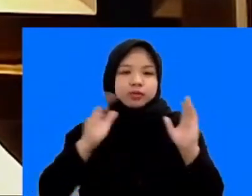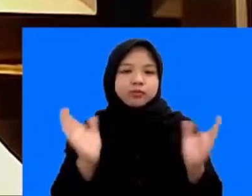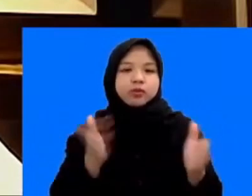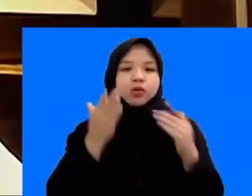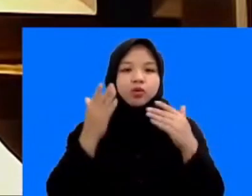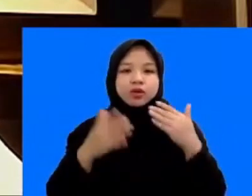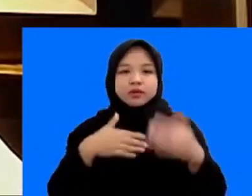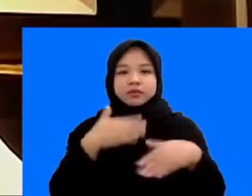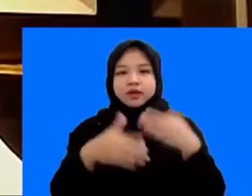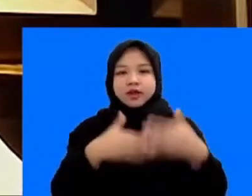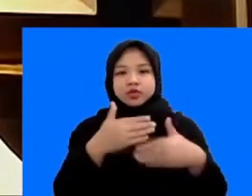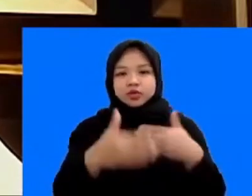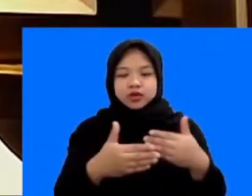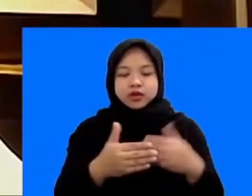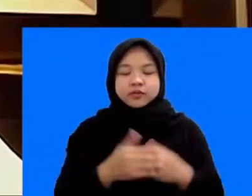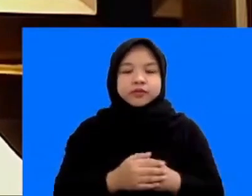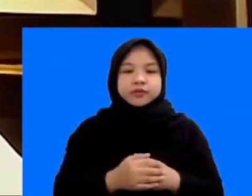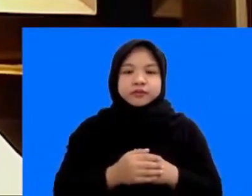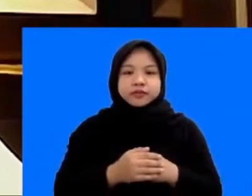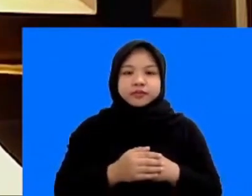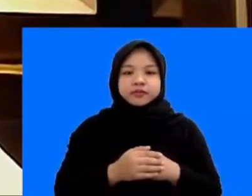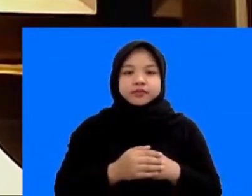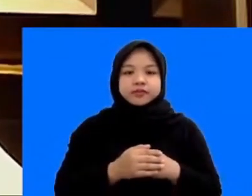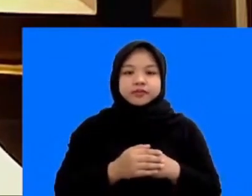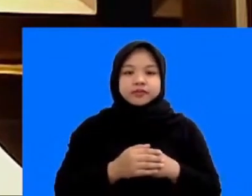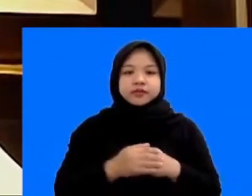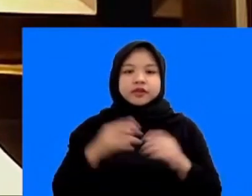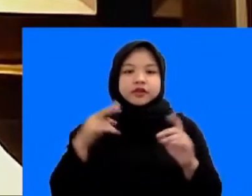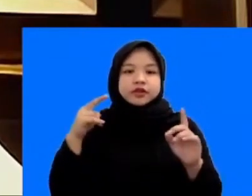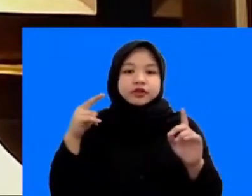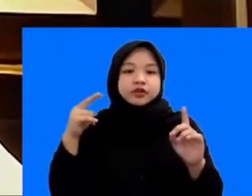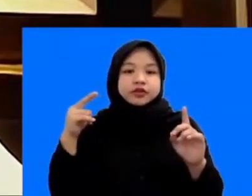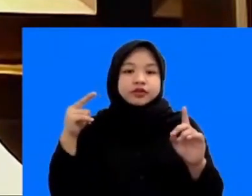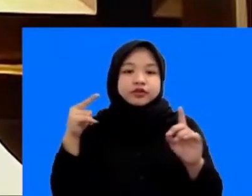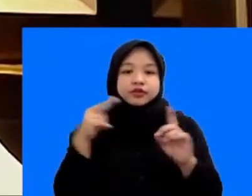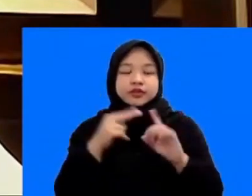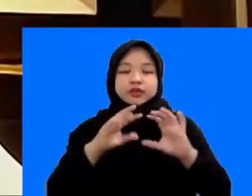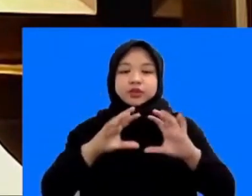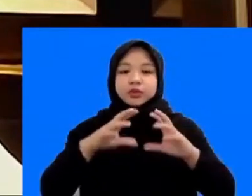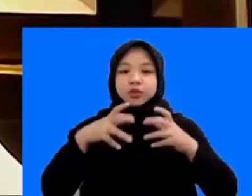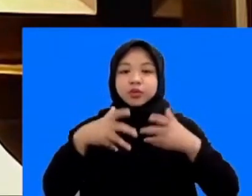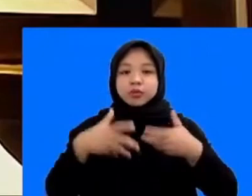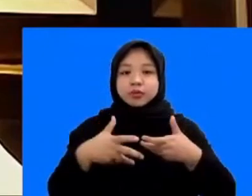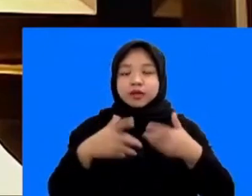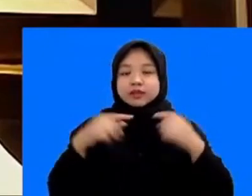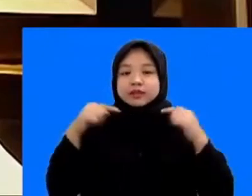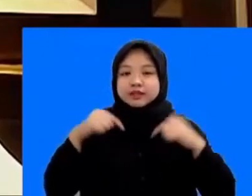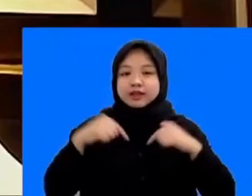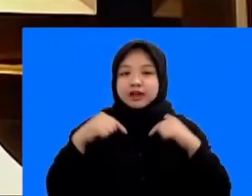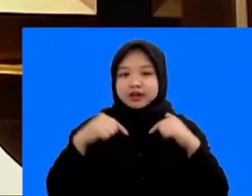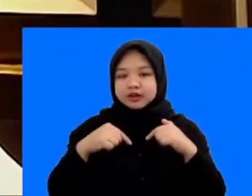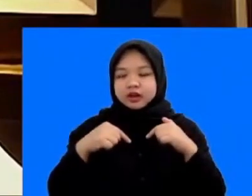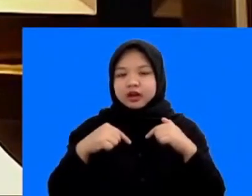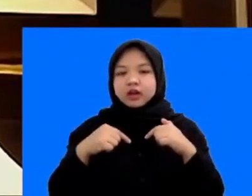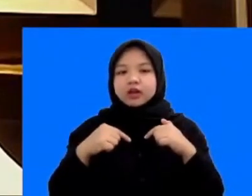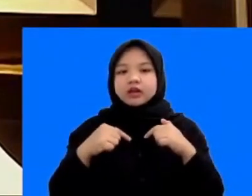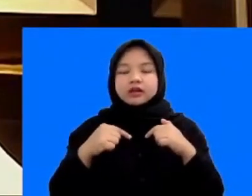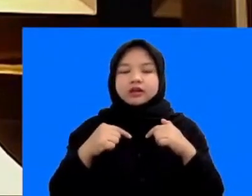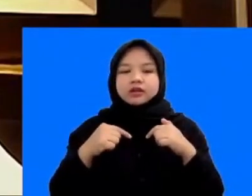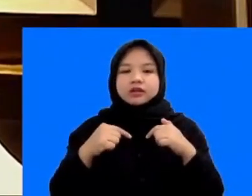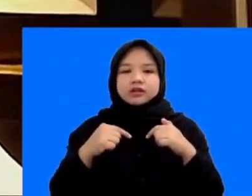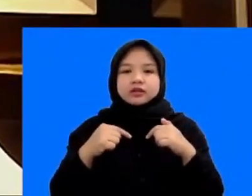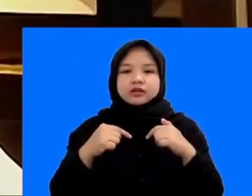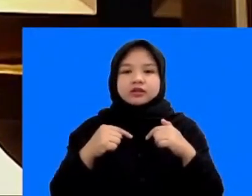tidak bisa kita pungkiri visi Global akan dunia ini dan setara akan menjadi